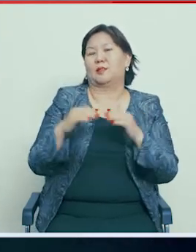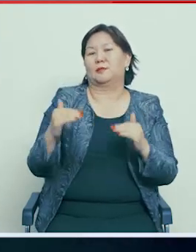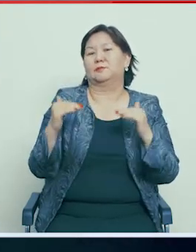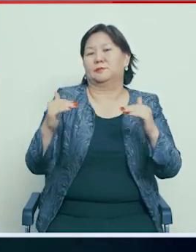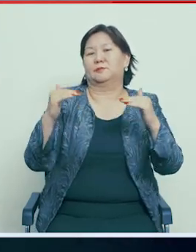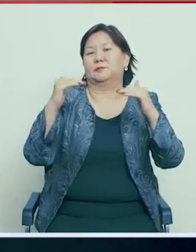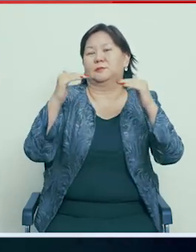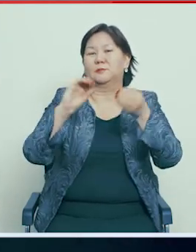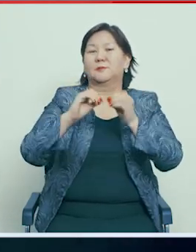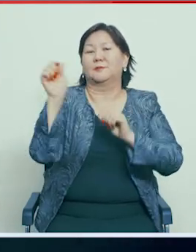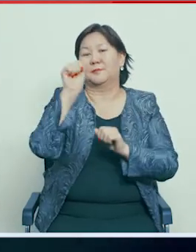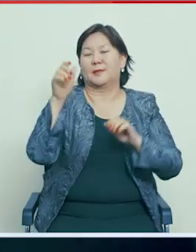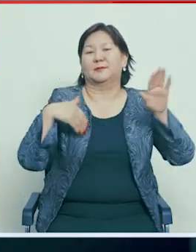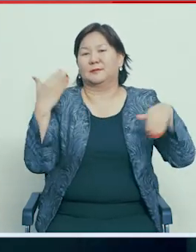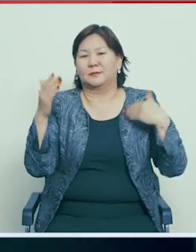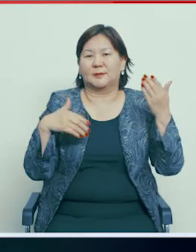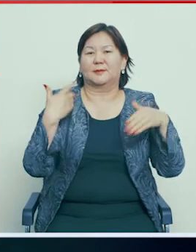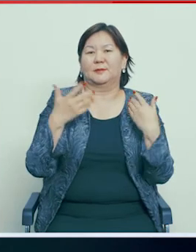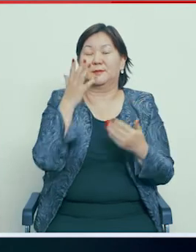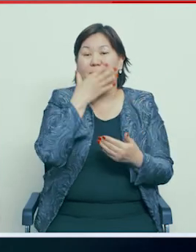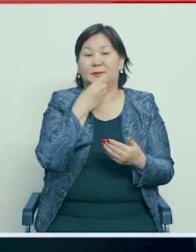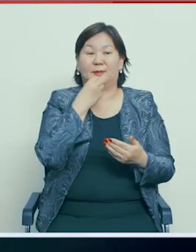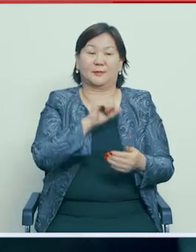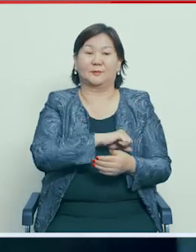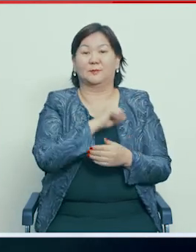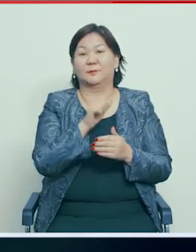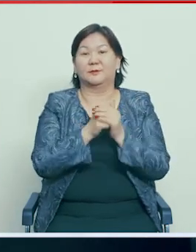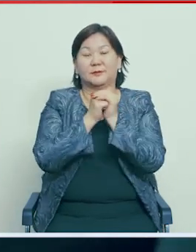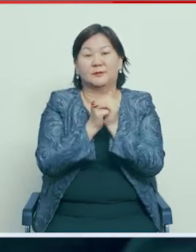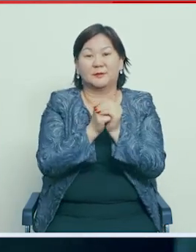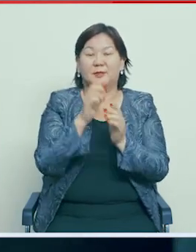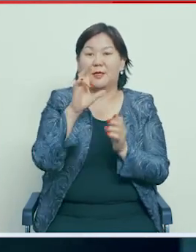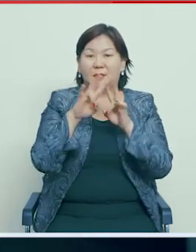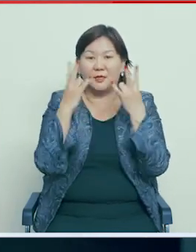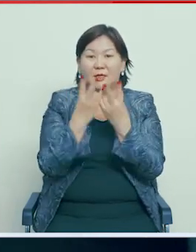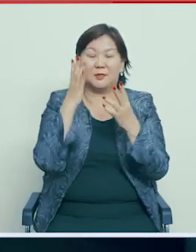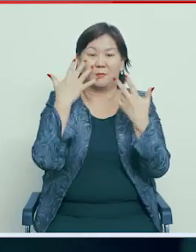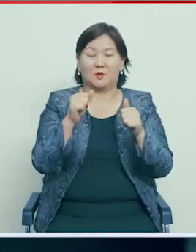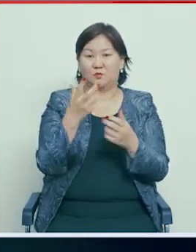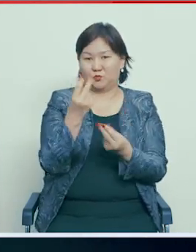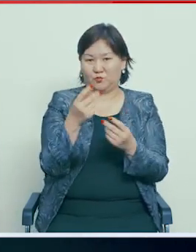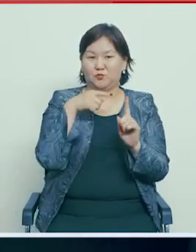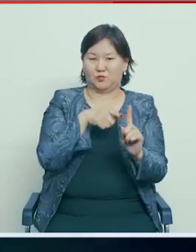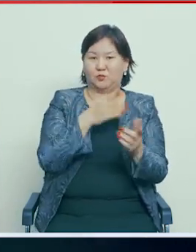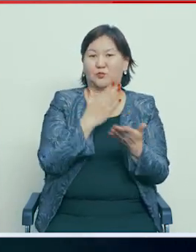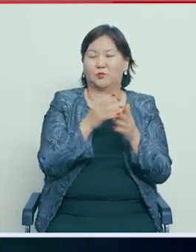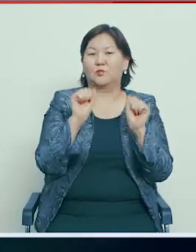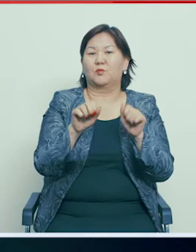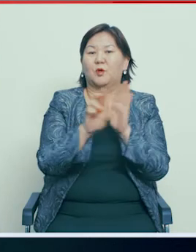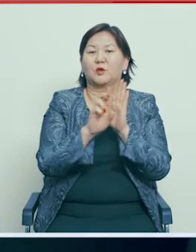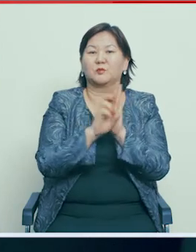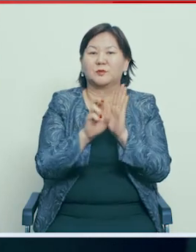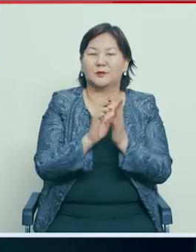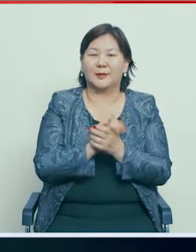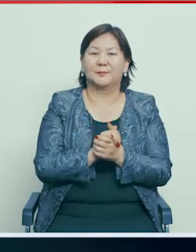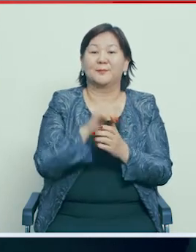хийгээл тэгэл баяр жаргалтаа нөгөө хүнлэг энэргүй нийгэм байгуулах гэдэг чинь жинхэнэ утгаар нь бид нар одоо бас үзүүлээд явах боломжтой тийм.